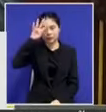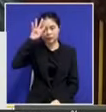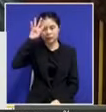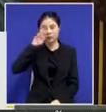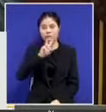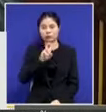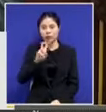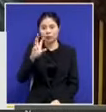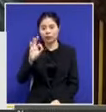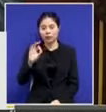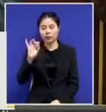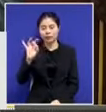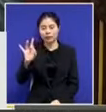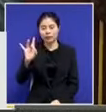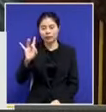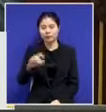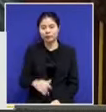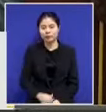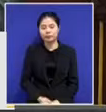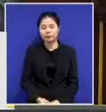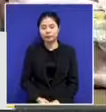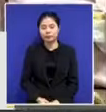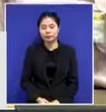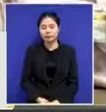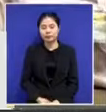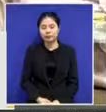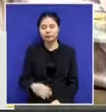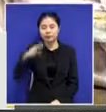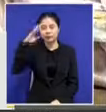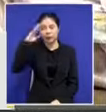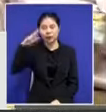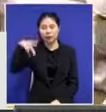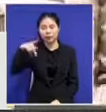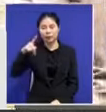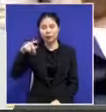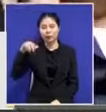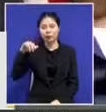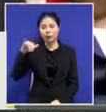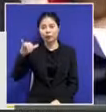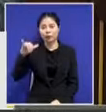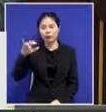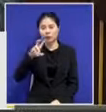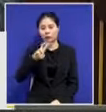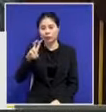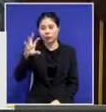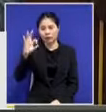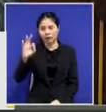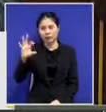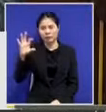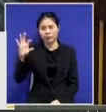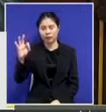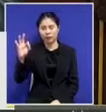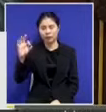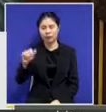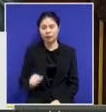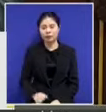298นายปฐมพงษ์ศูนย์จันทร ์พลเอกประยุทธ์จันทร์โอชาครับ 299